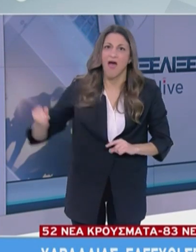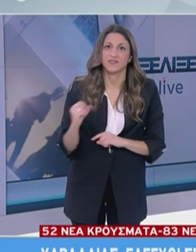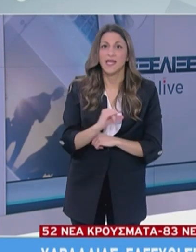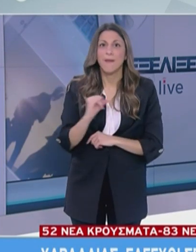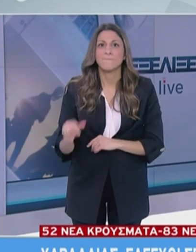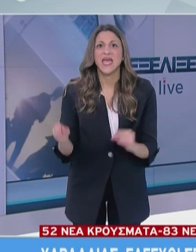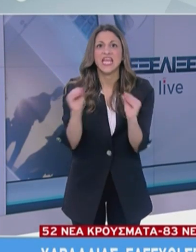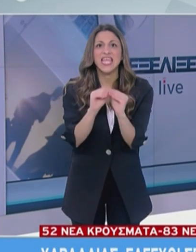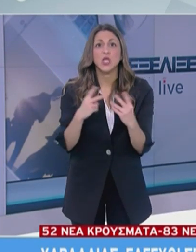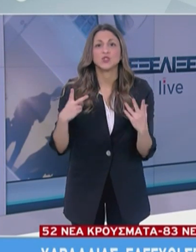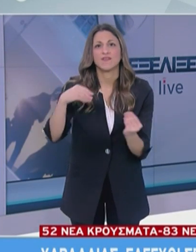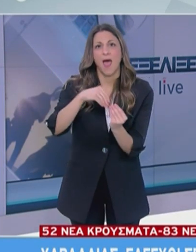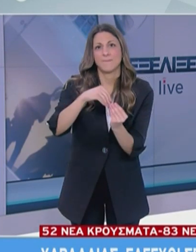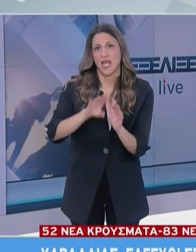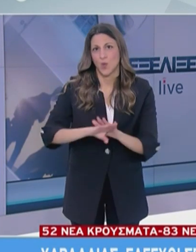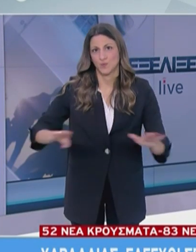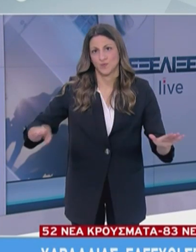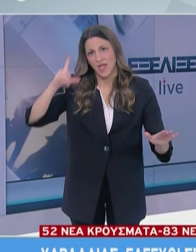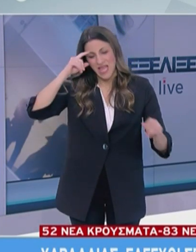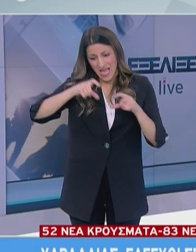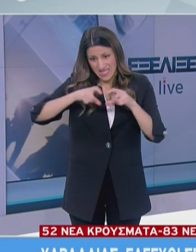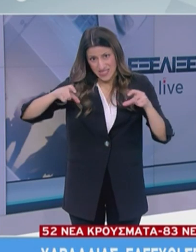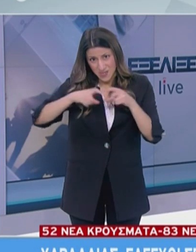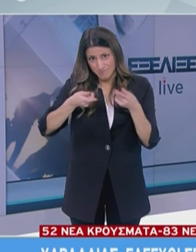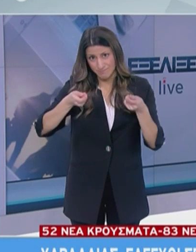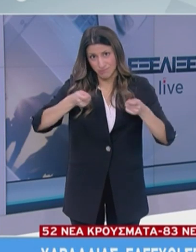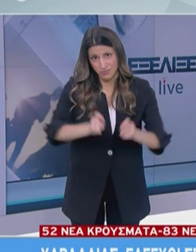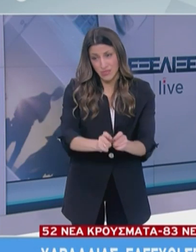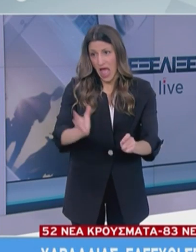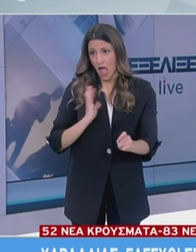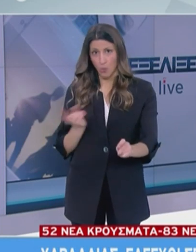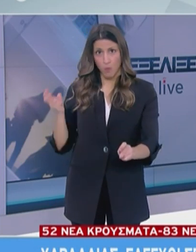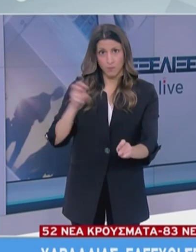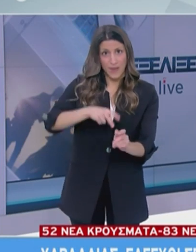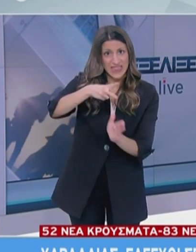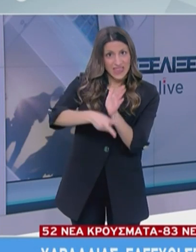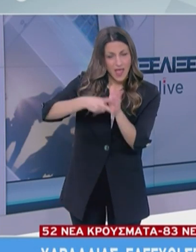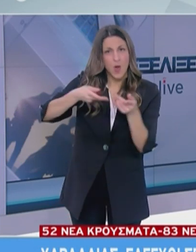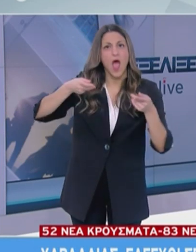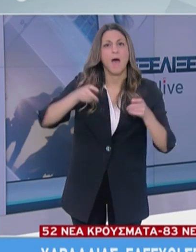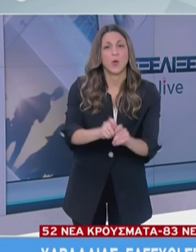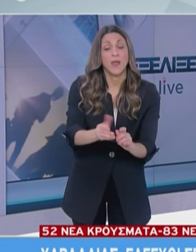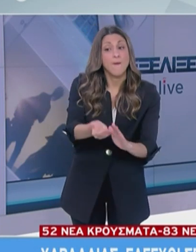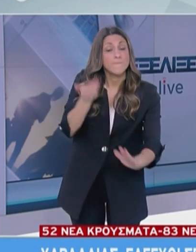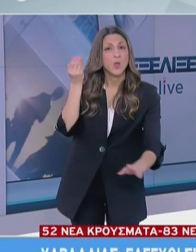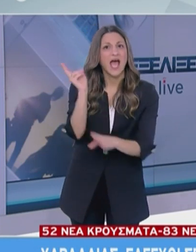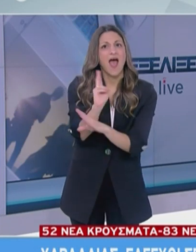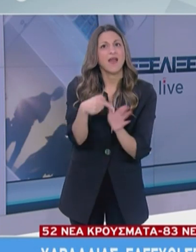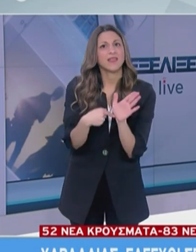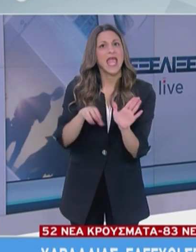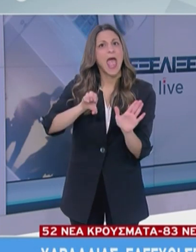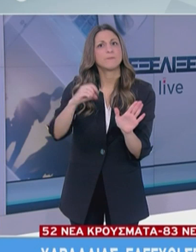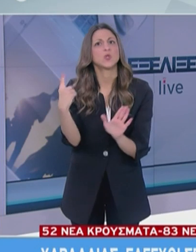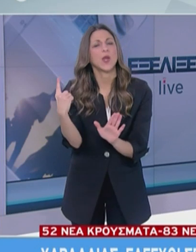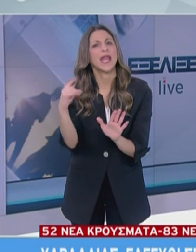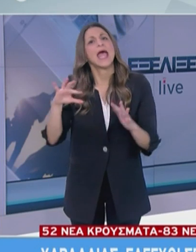27 Απριλίου. Κανένα εισιτήριο δεν θα εκδίδεται, κανείς επιβάτης δεν θα επιβιβάζεται χωρίς τη δήλωση του Ε1 ή την